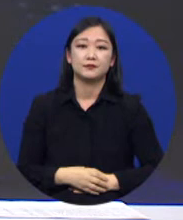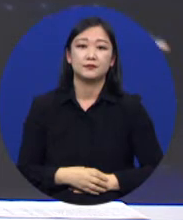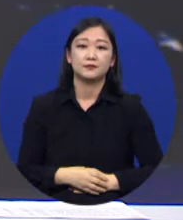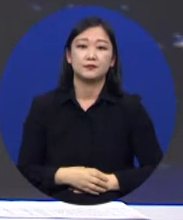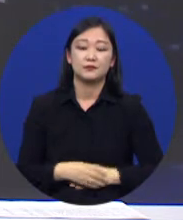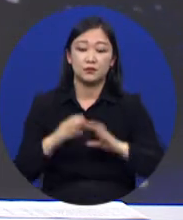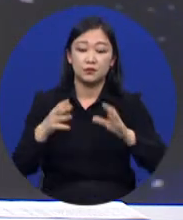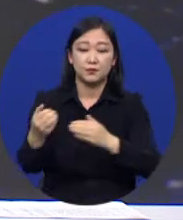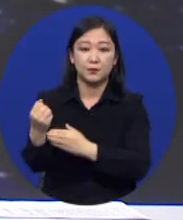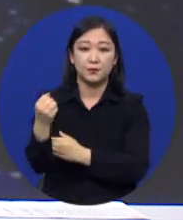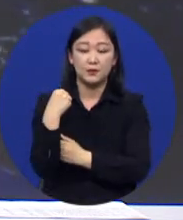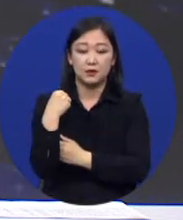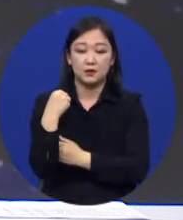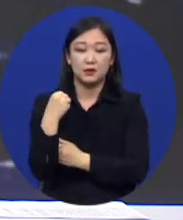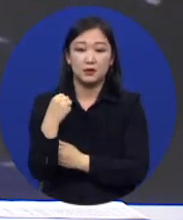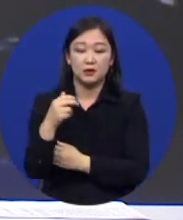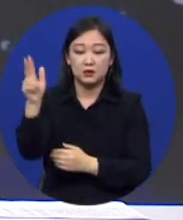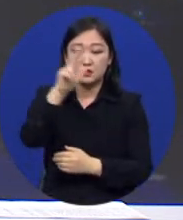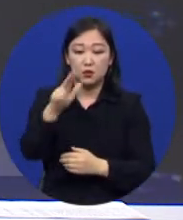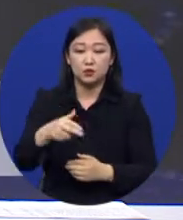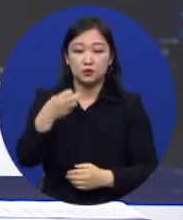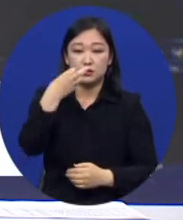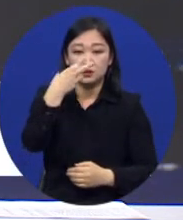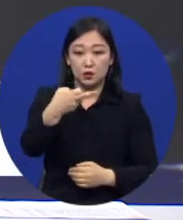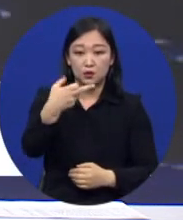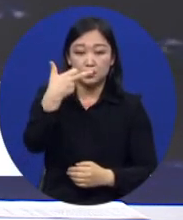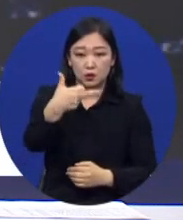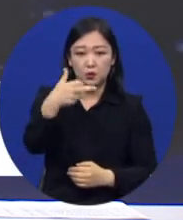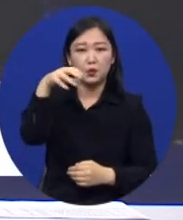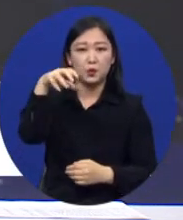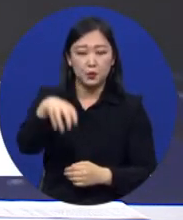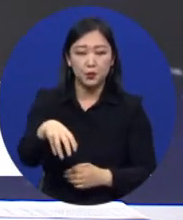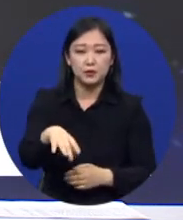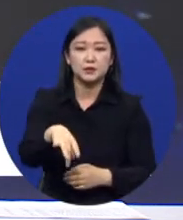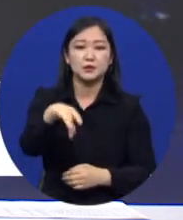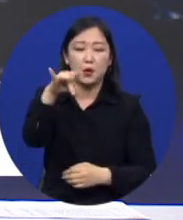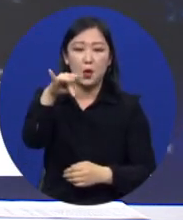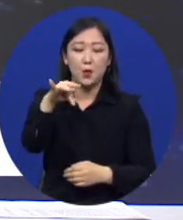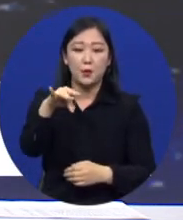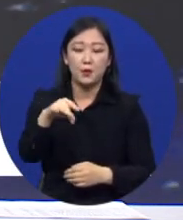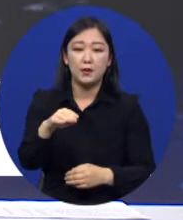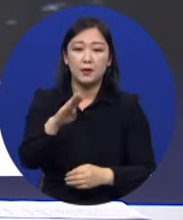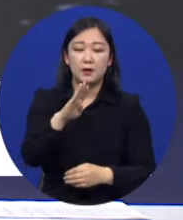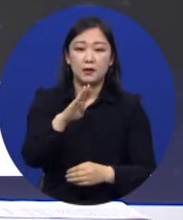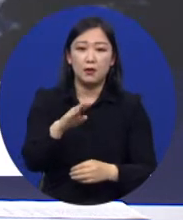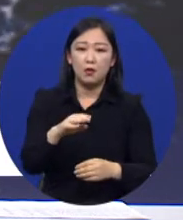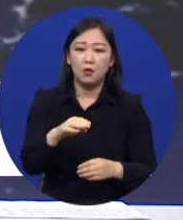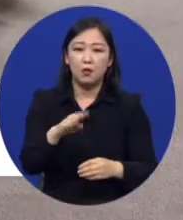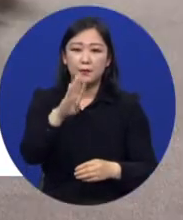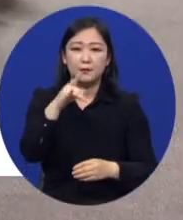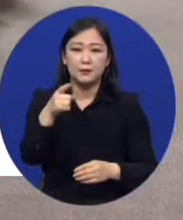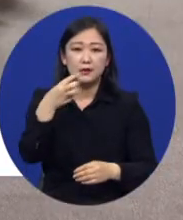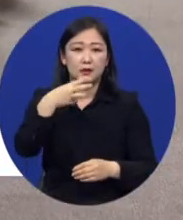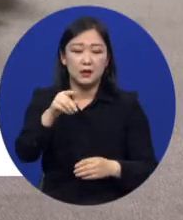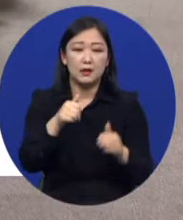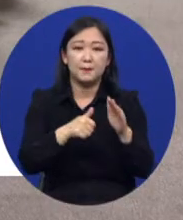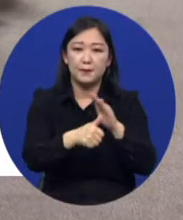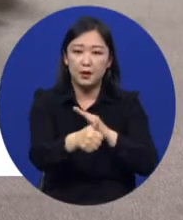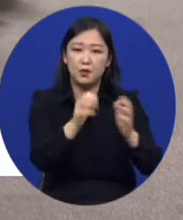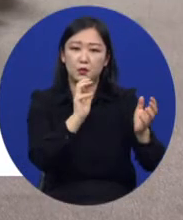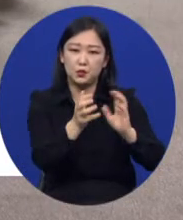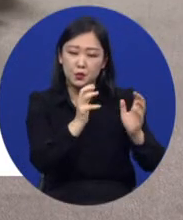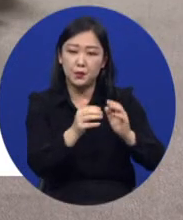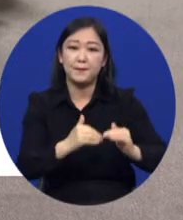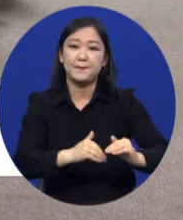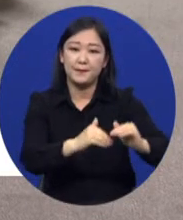국민의 힘 제주도당 이 전국 17개 시 도 단 가운데 처음으로 도 의원 비례대표 후보자 역량을 검증하기 위한 토론회를